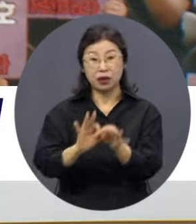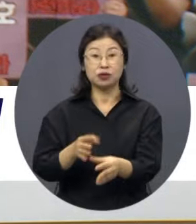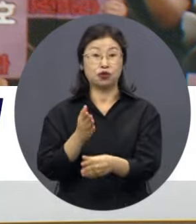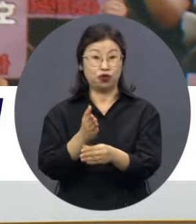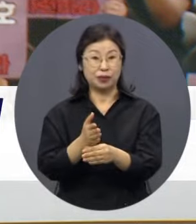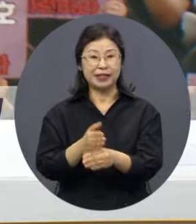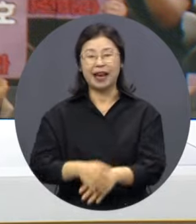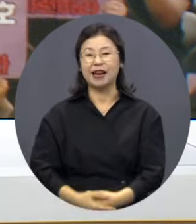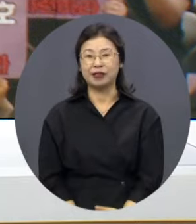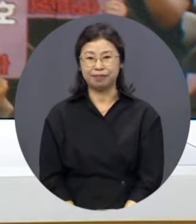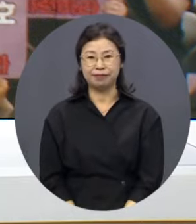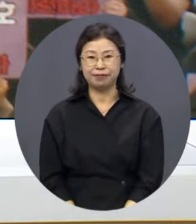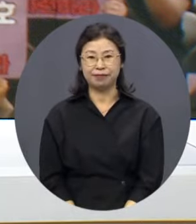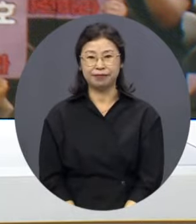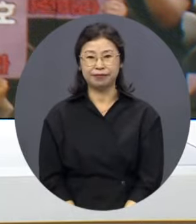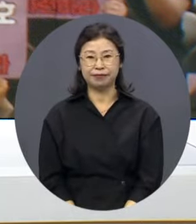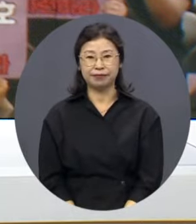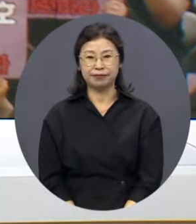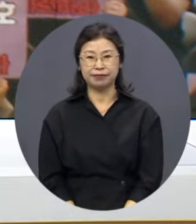있습니다 홍수현